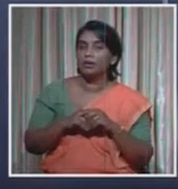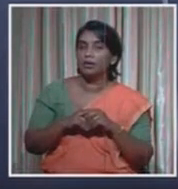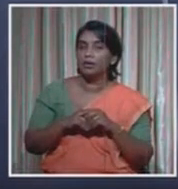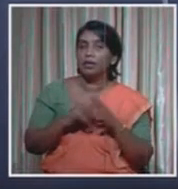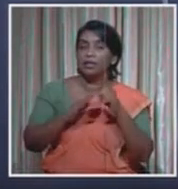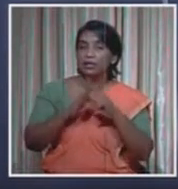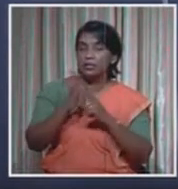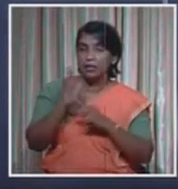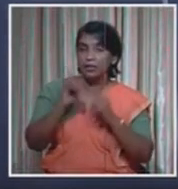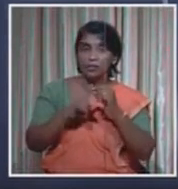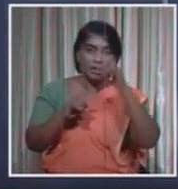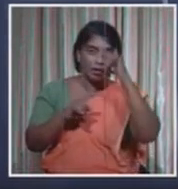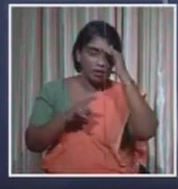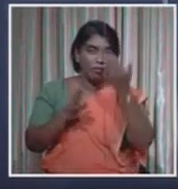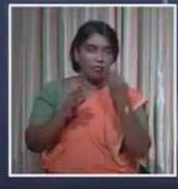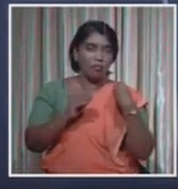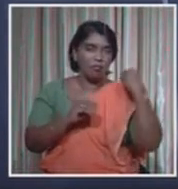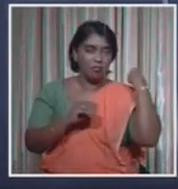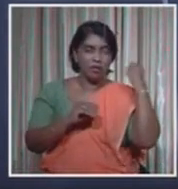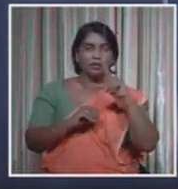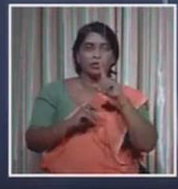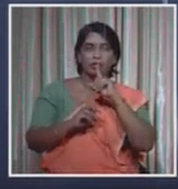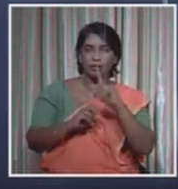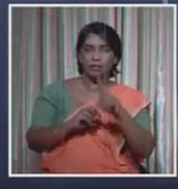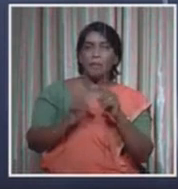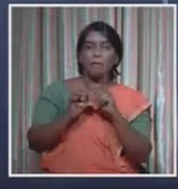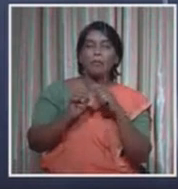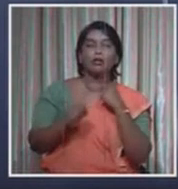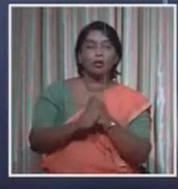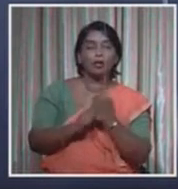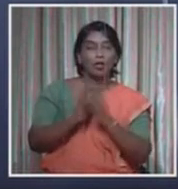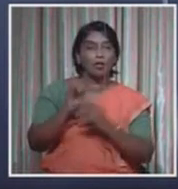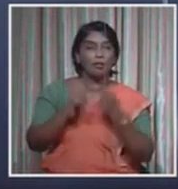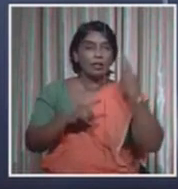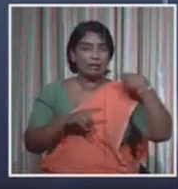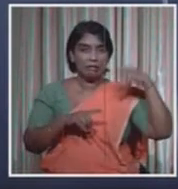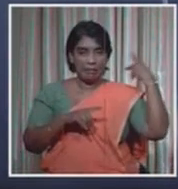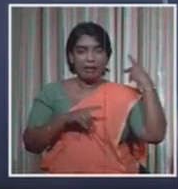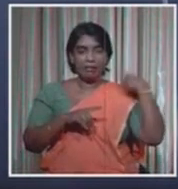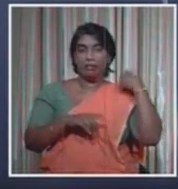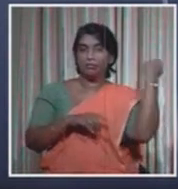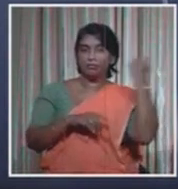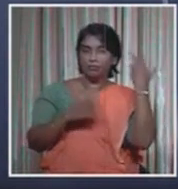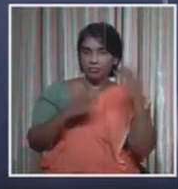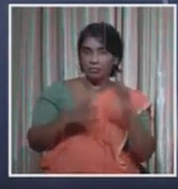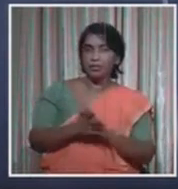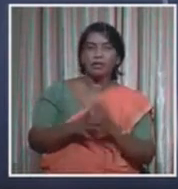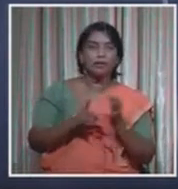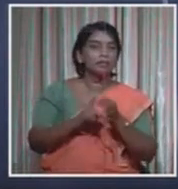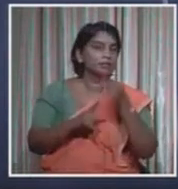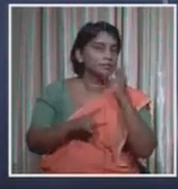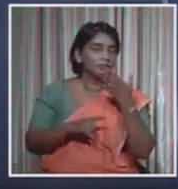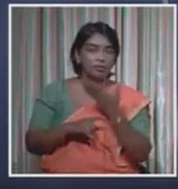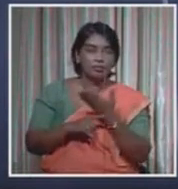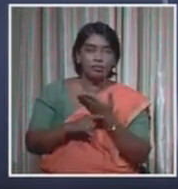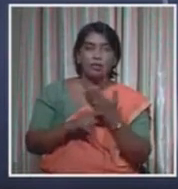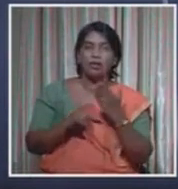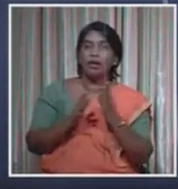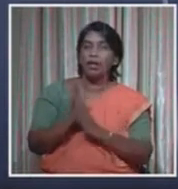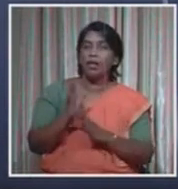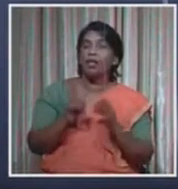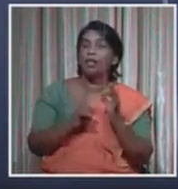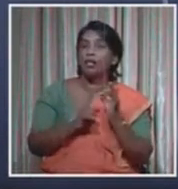ජනතා විමුක්ති පෙරමුණ නායකතුමා ළඟදී කිව්වා බන්දුල ගුණතුමා පෙරේද කතා කරායින් පස්සේ ජනාධිපතිතුමාට